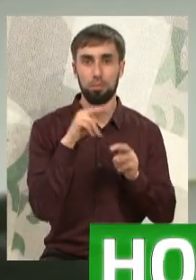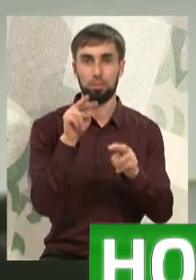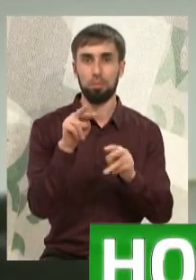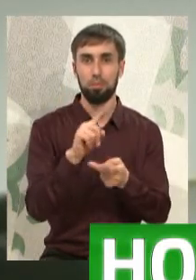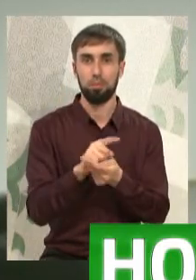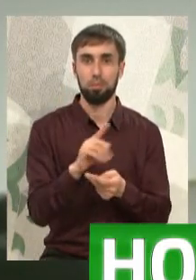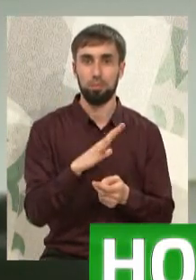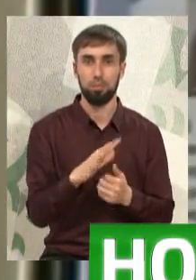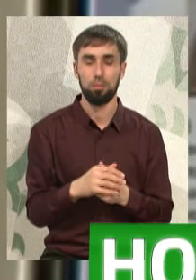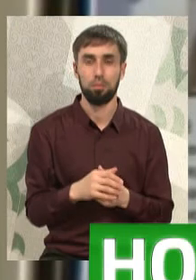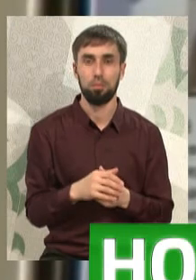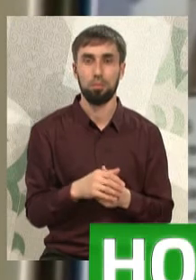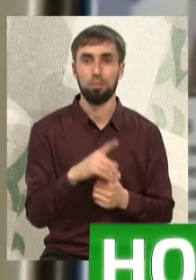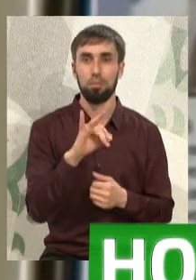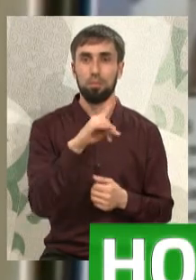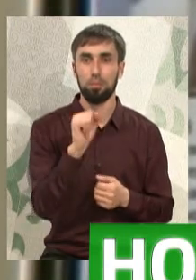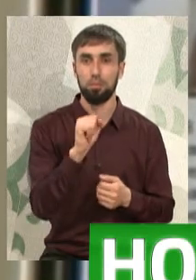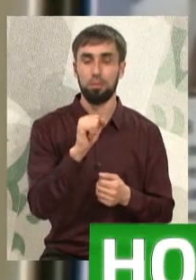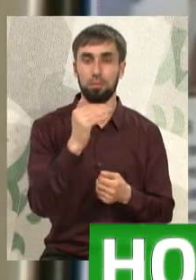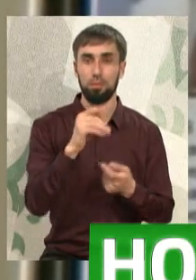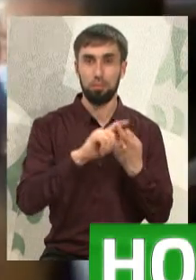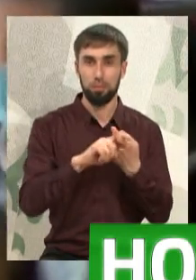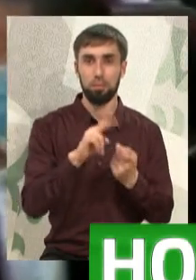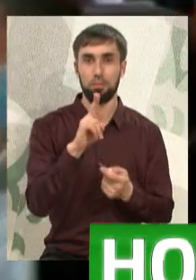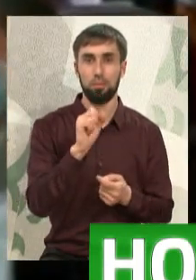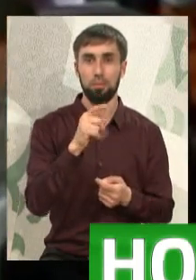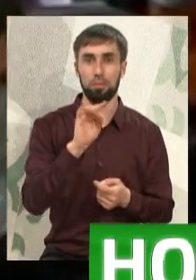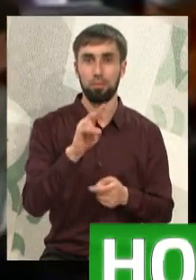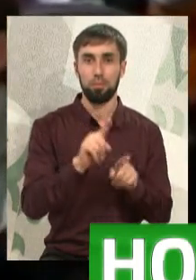Из-за инфекции во многих странах запретили кальян. Зельмухан Калоев, Новости 24.